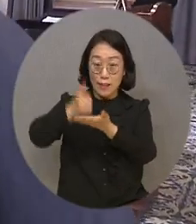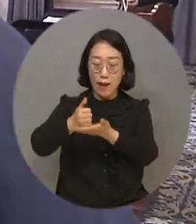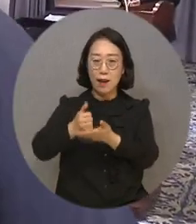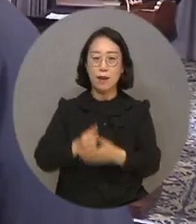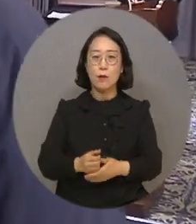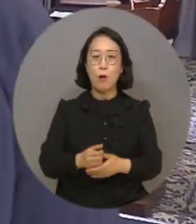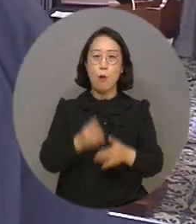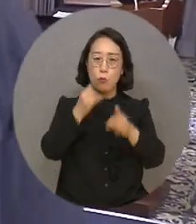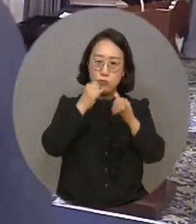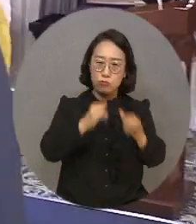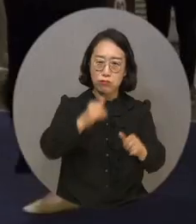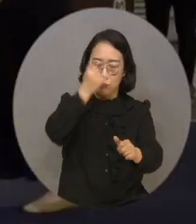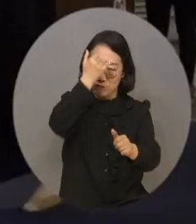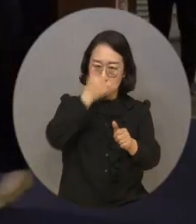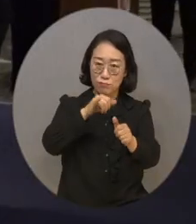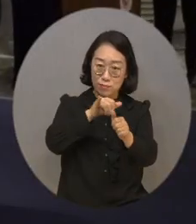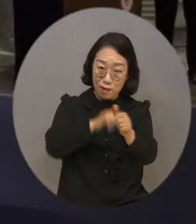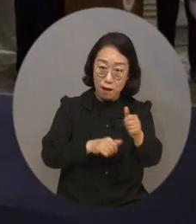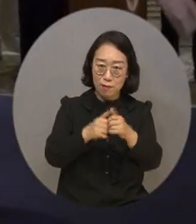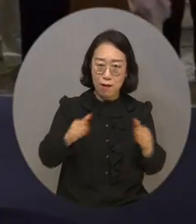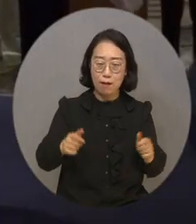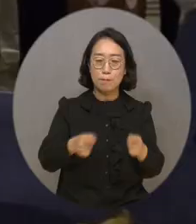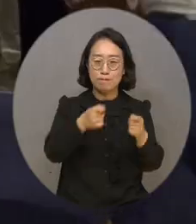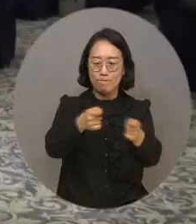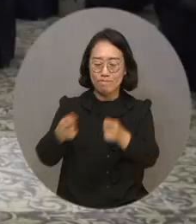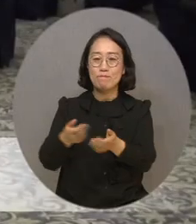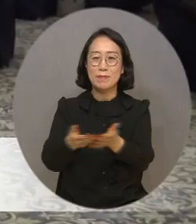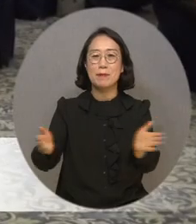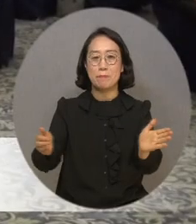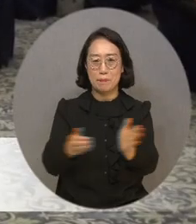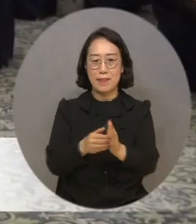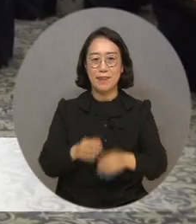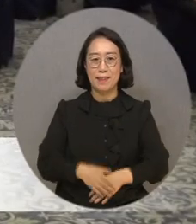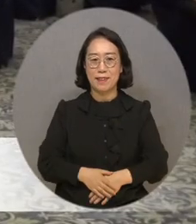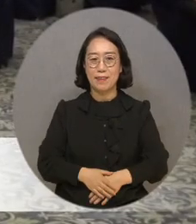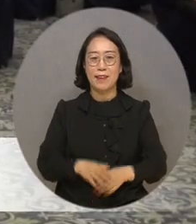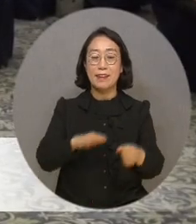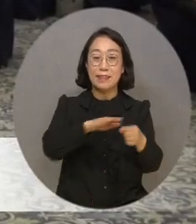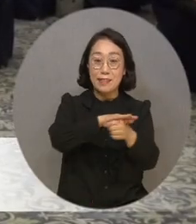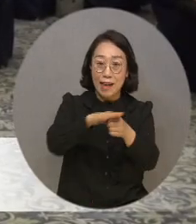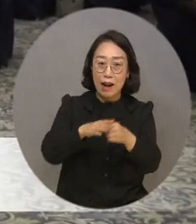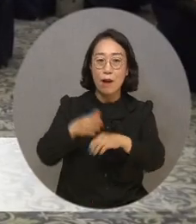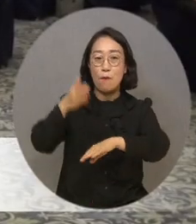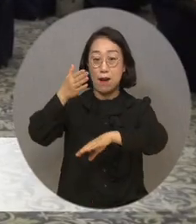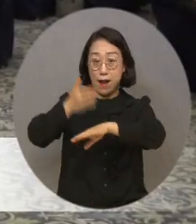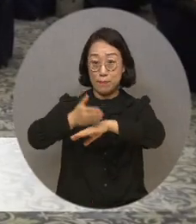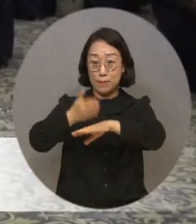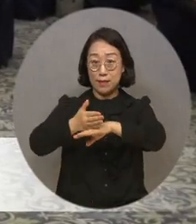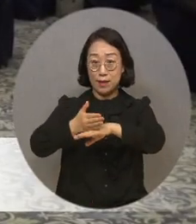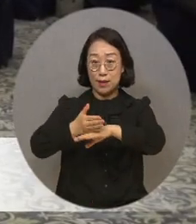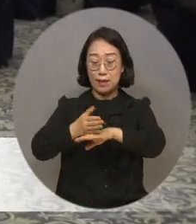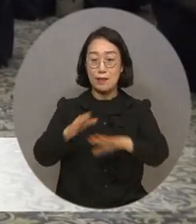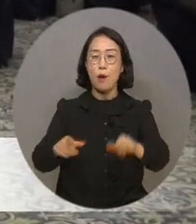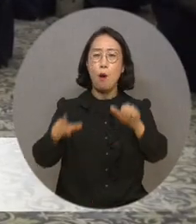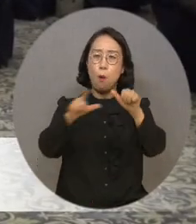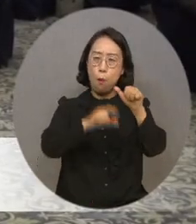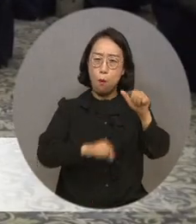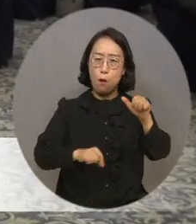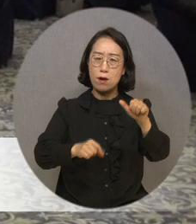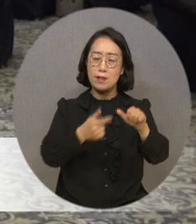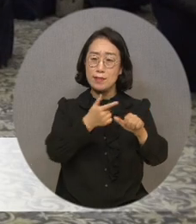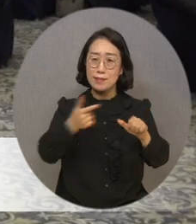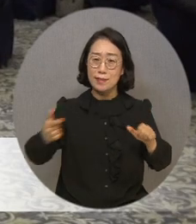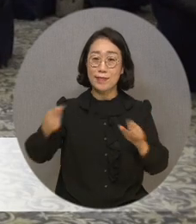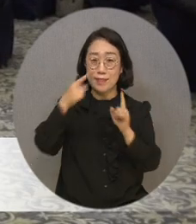및 유공자에게 표창하는 시간을 가졌습니다. 사랑과 감사가 넘치는 가정의 달 5월은 가장 큰